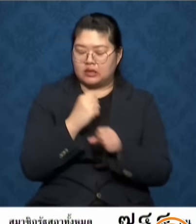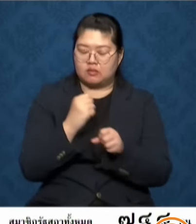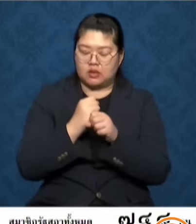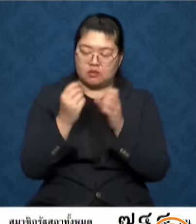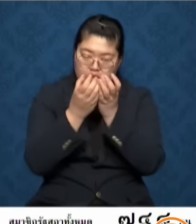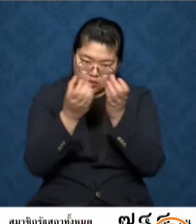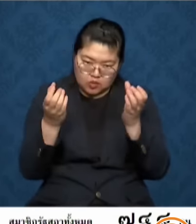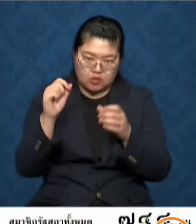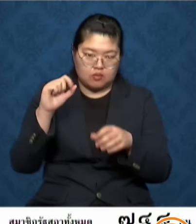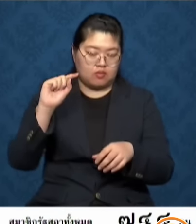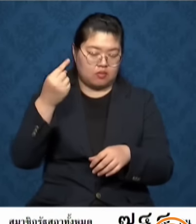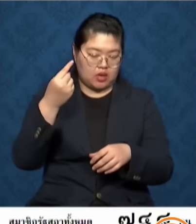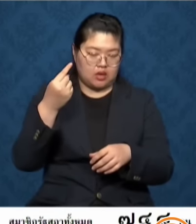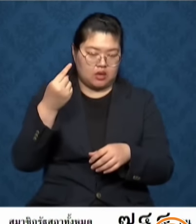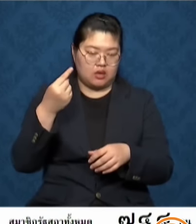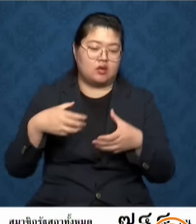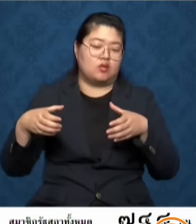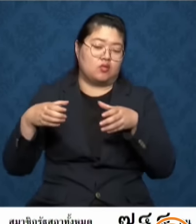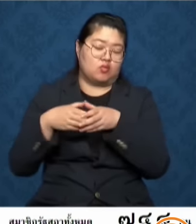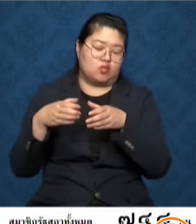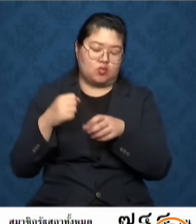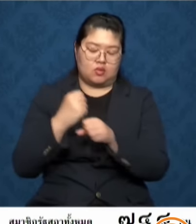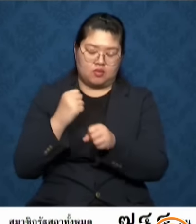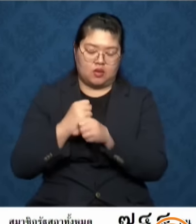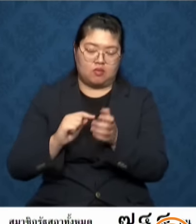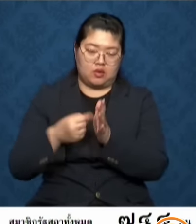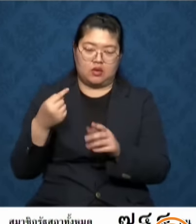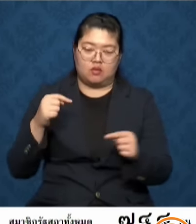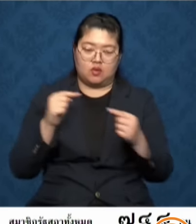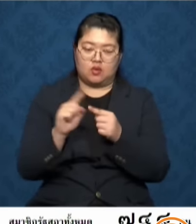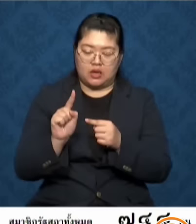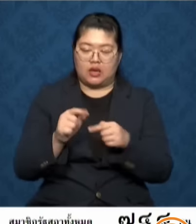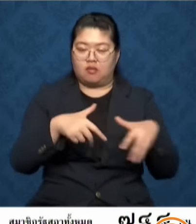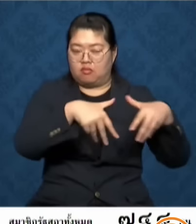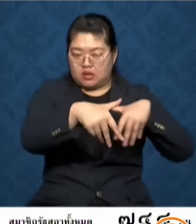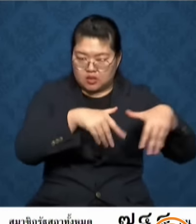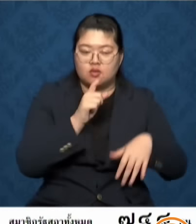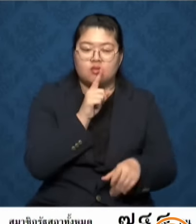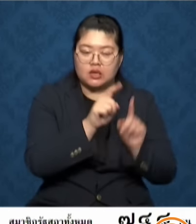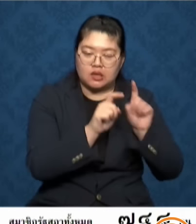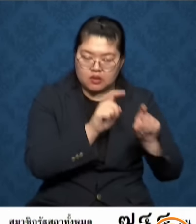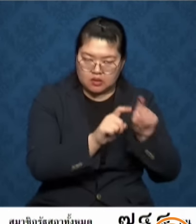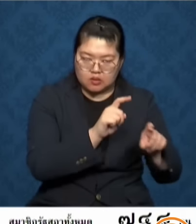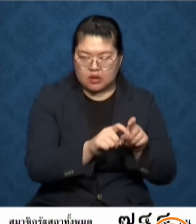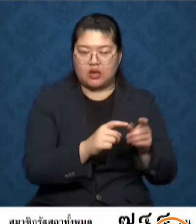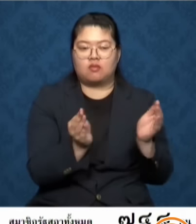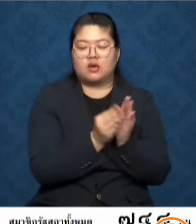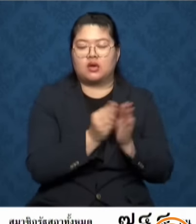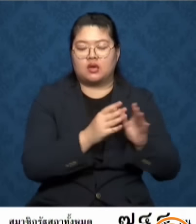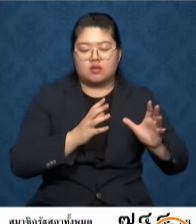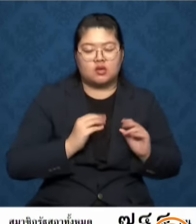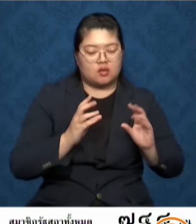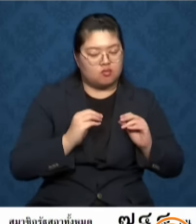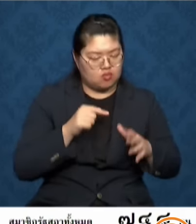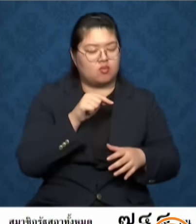upload โ language ตลงเกิดน